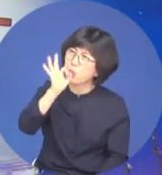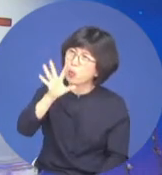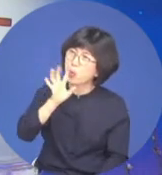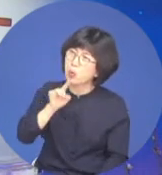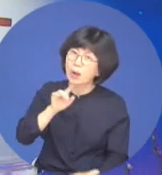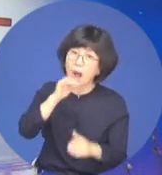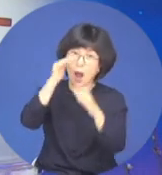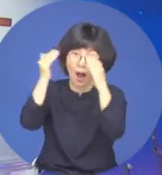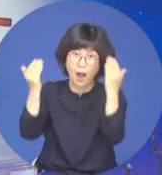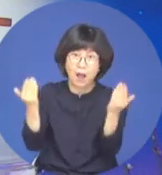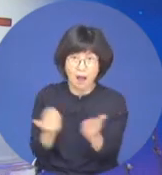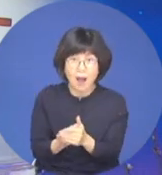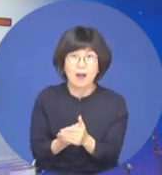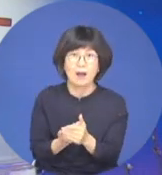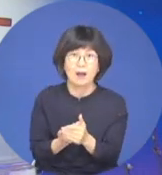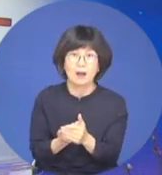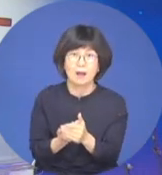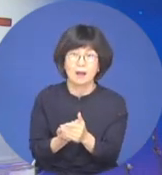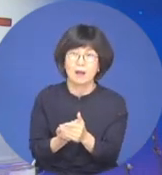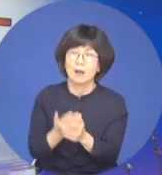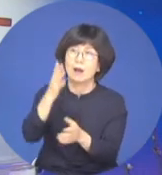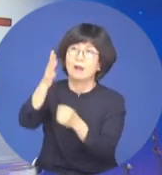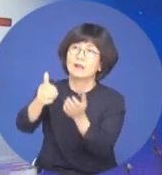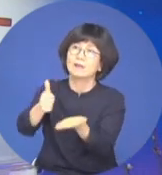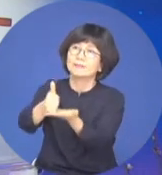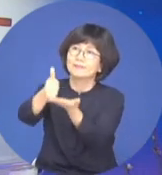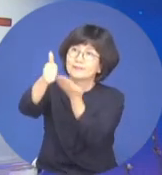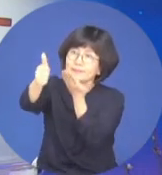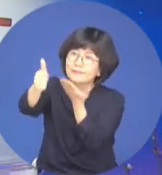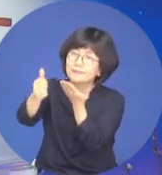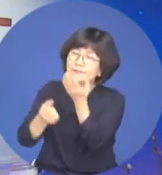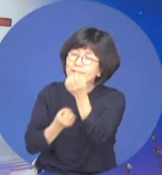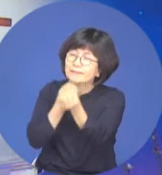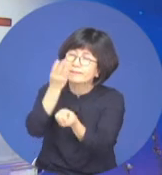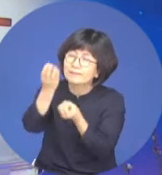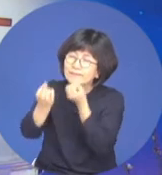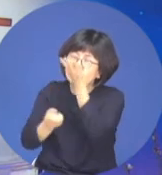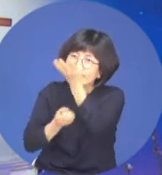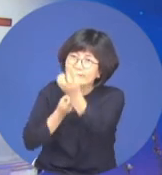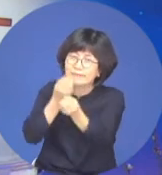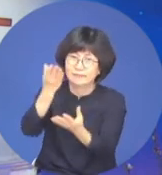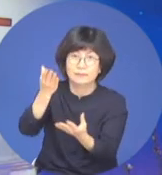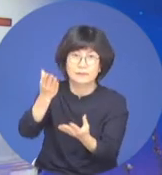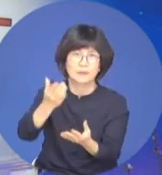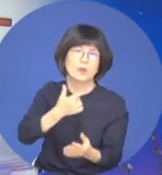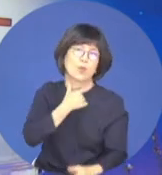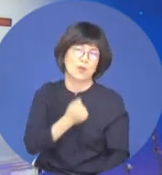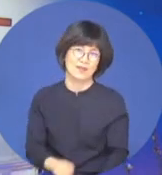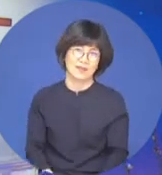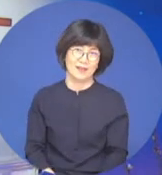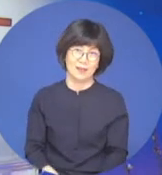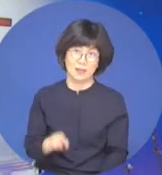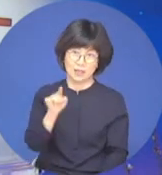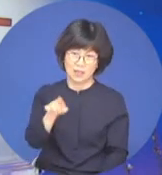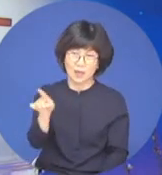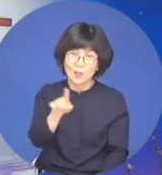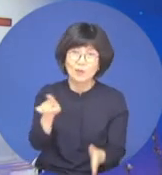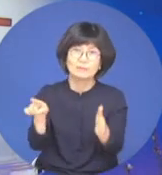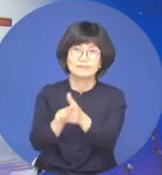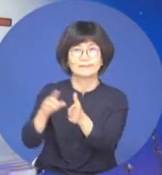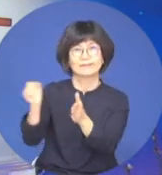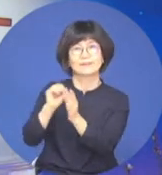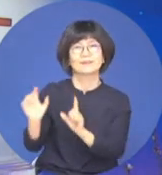이야기까지 다 전능하신 하나님께 말씀드리시기를 말씀으로 축복합니다. 이것이 믿음으로 사는 것입니다.